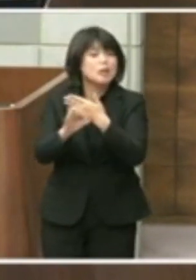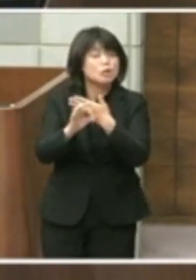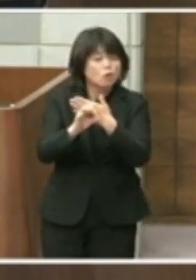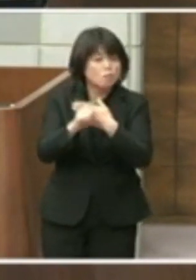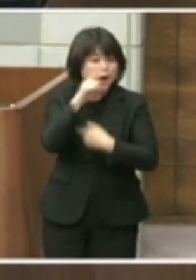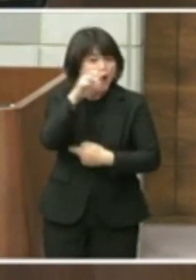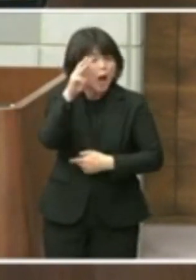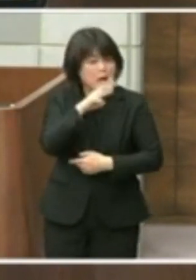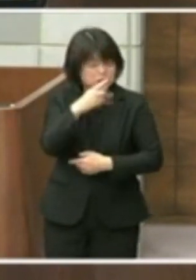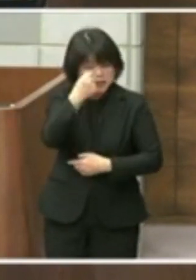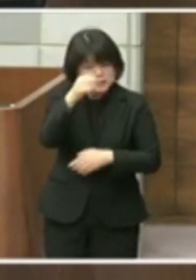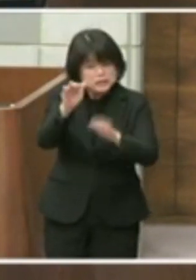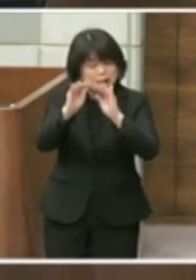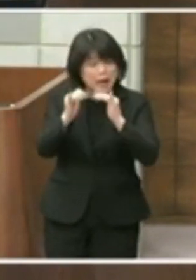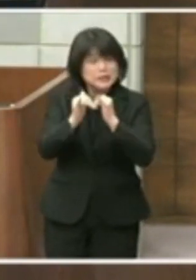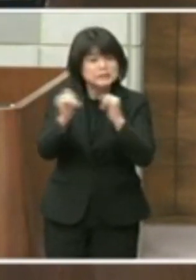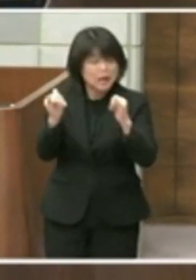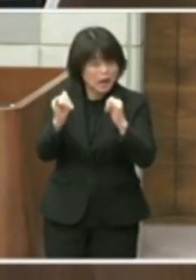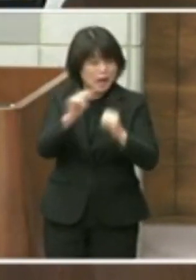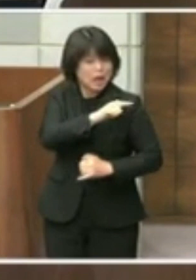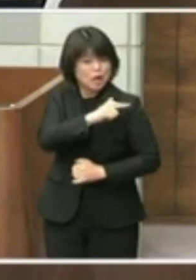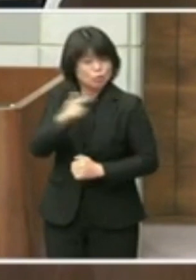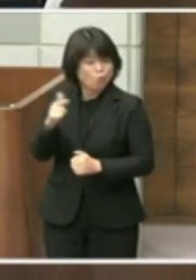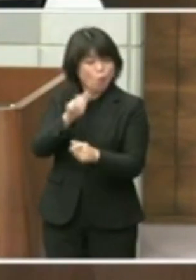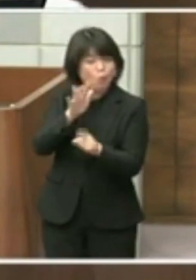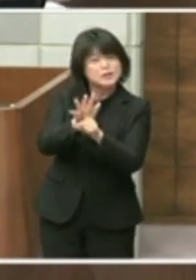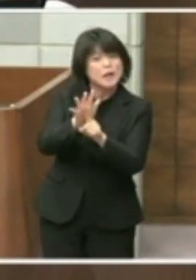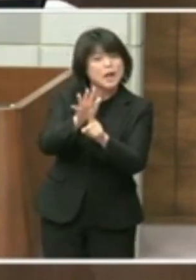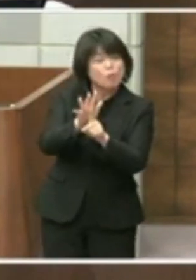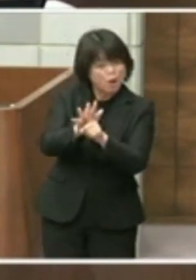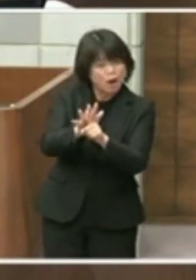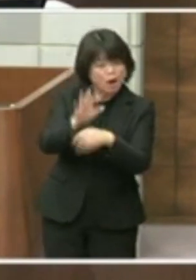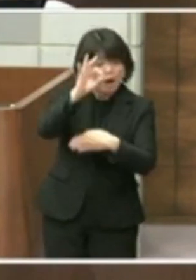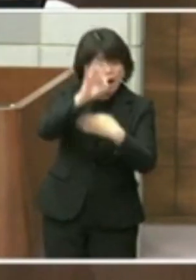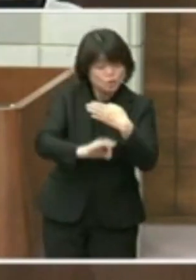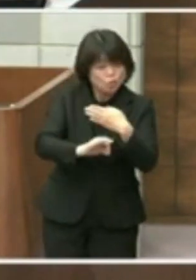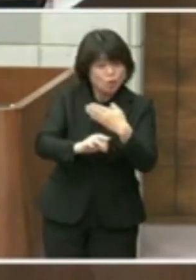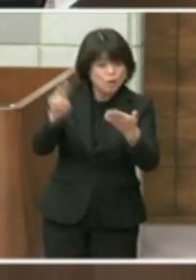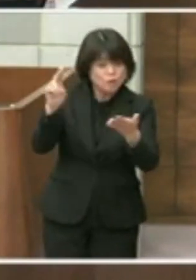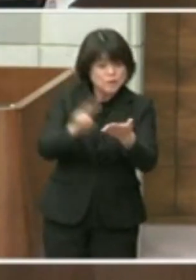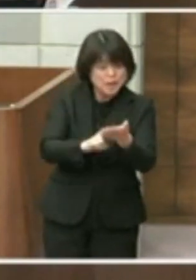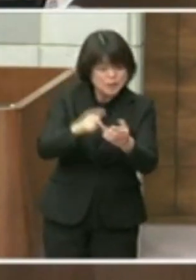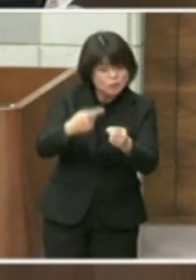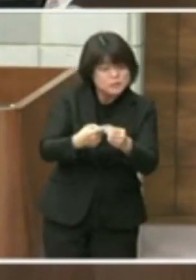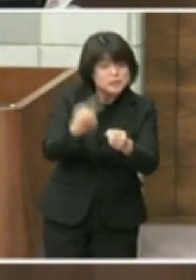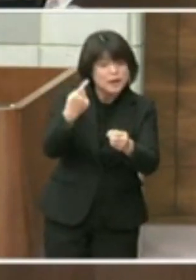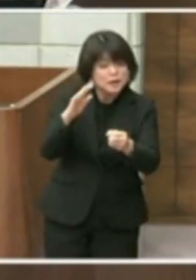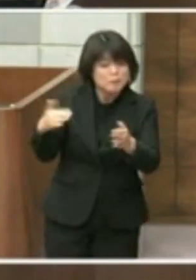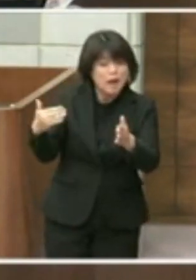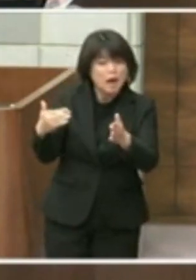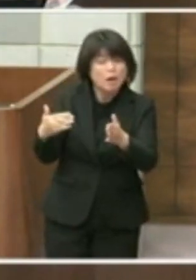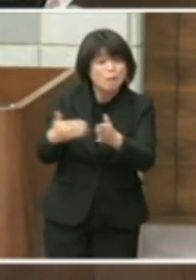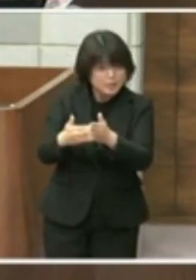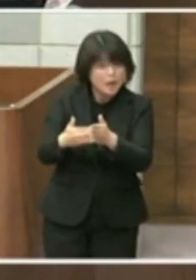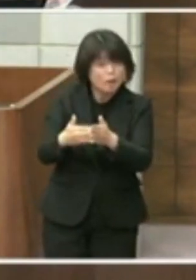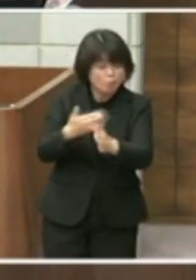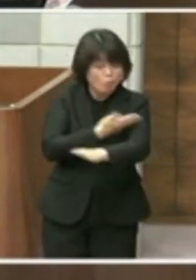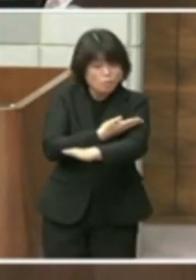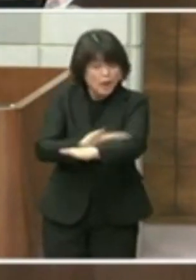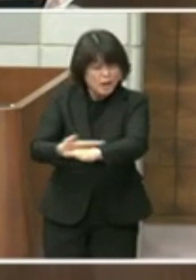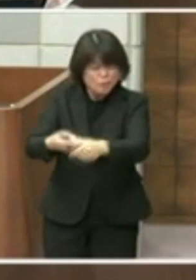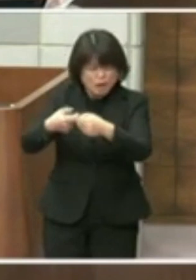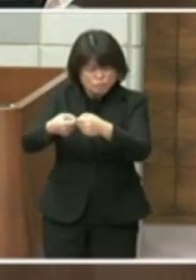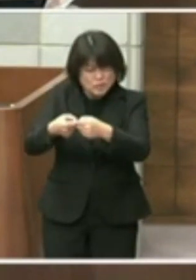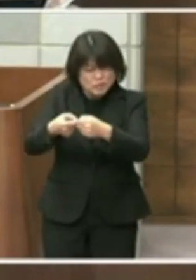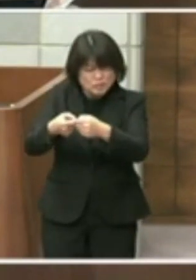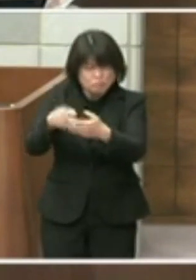犯罪被害者等支援は、条例制定のきっかけや、これまでの取り組みは詳しく紹介されてい